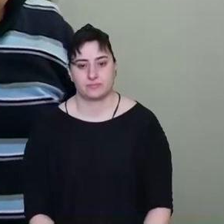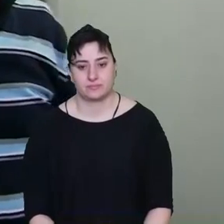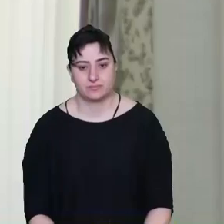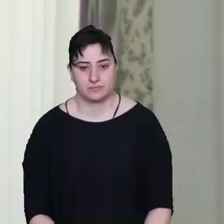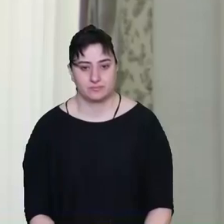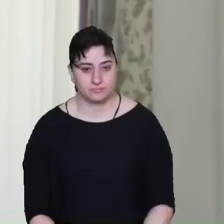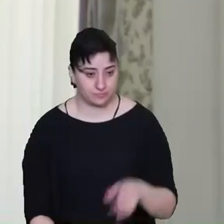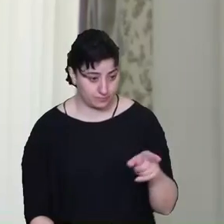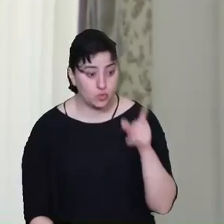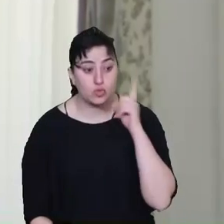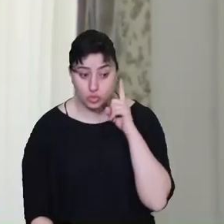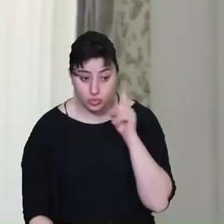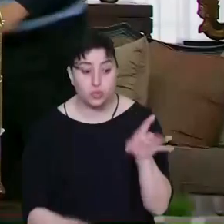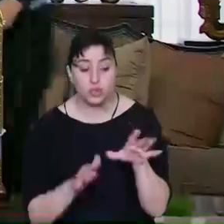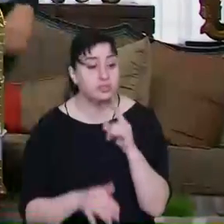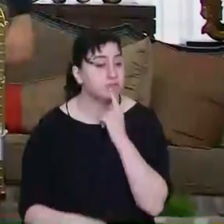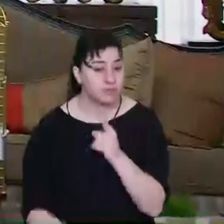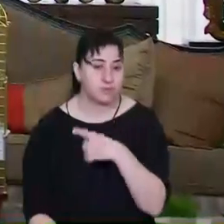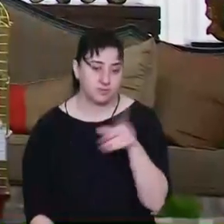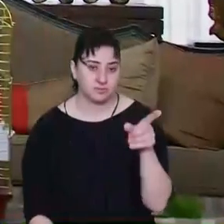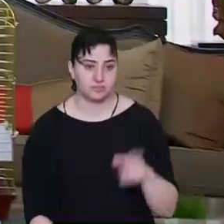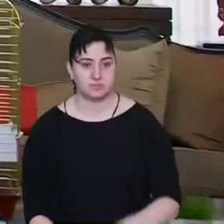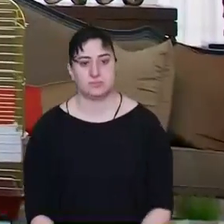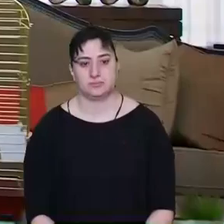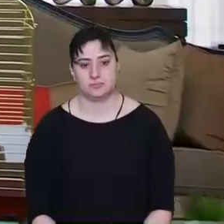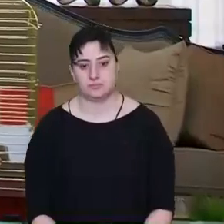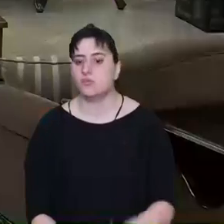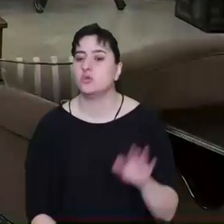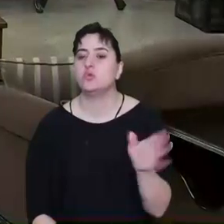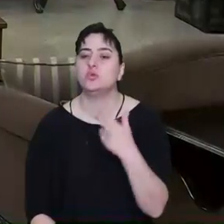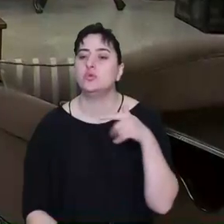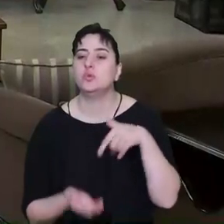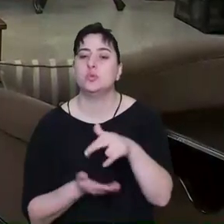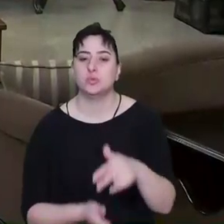Ha? Duydun mu canım kuşun sesini? Hadi bakalım, yürü. Yürü.